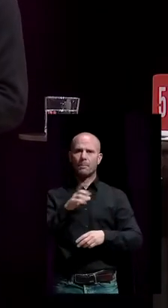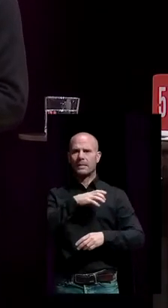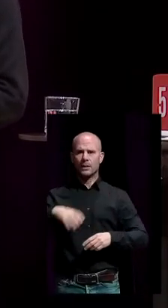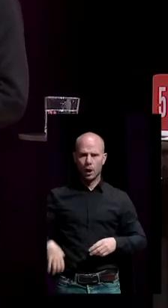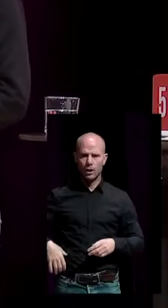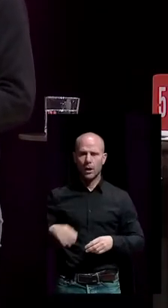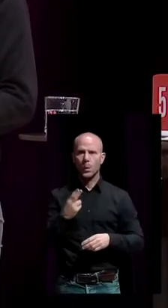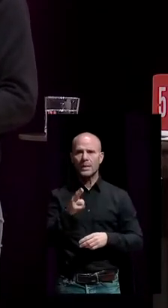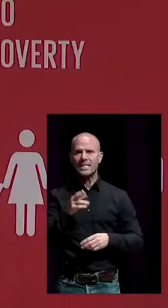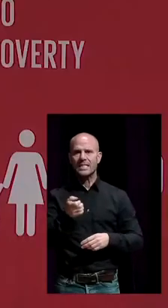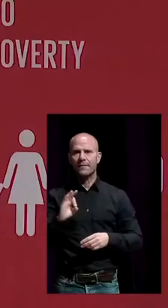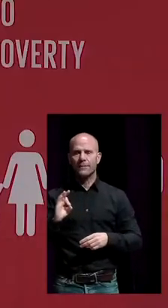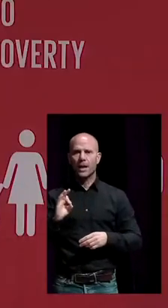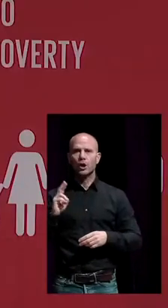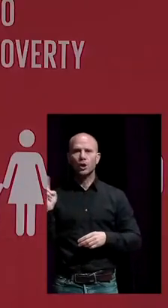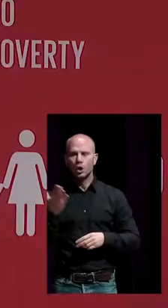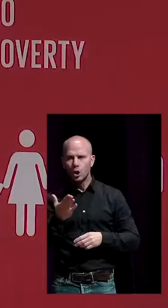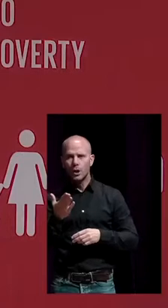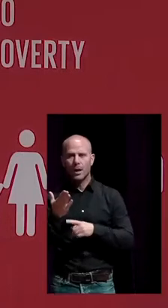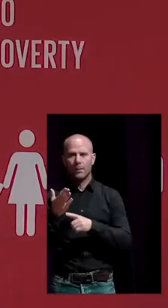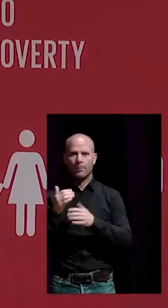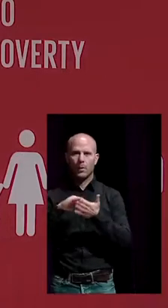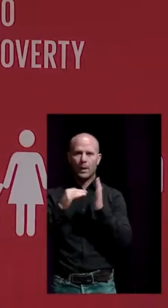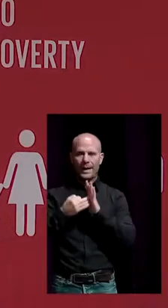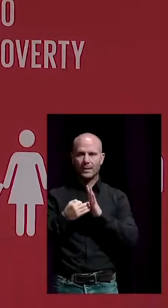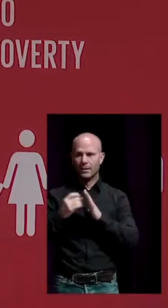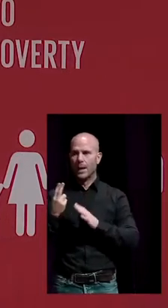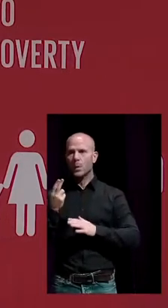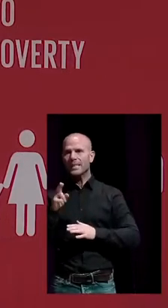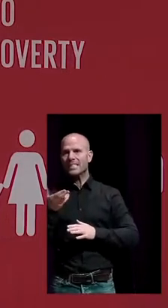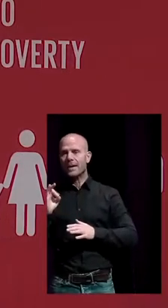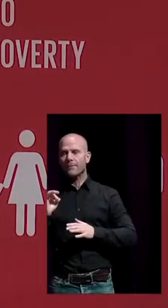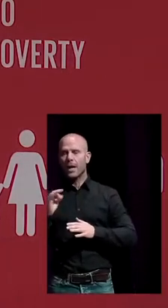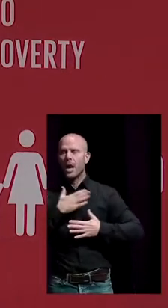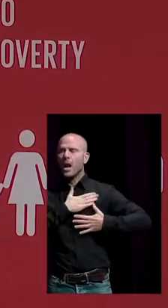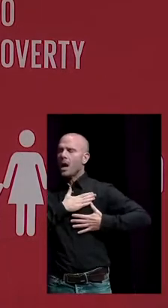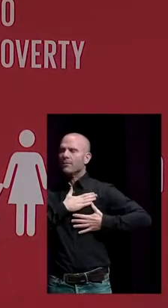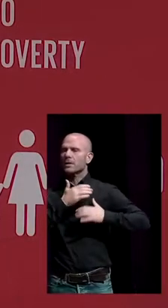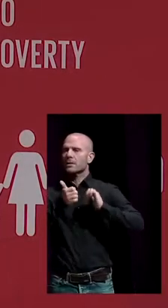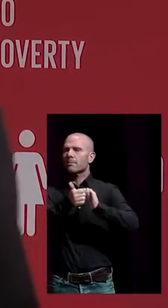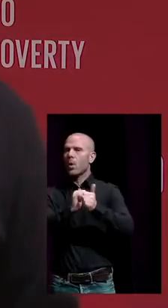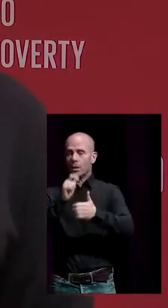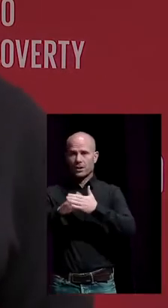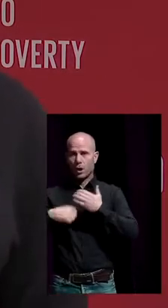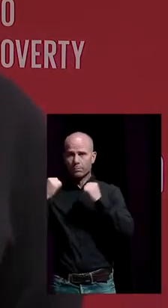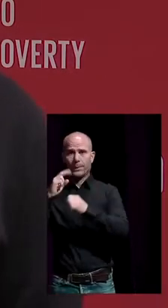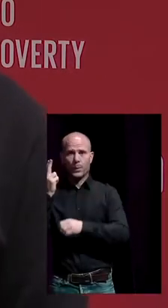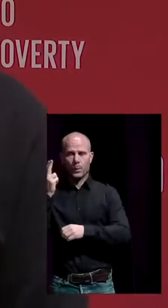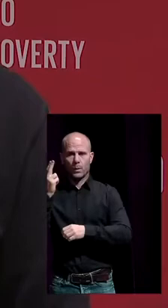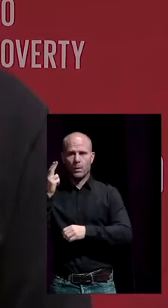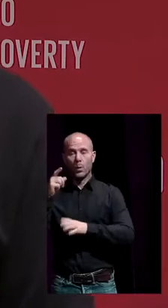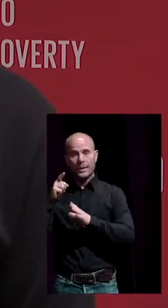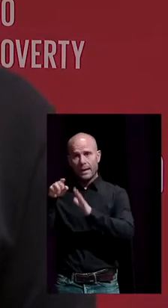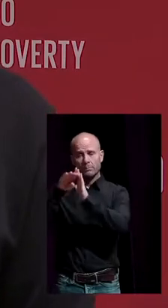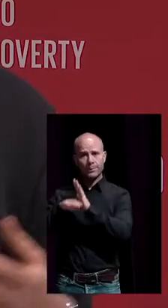nya projekt som heter UNICEF Love Sports, som sätter igång nu. Och UNICEF Love Sports,